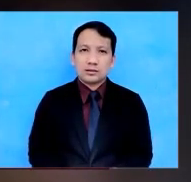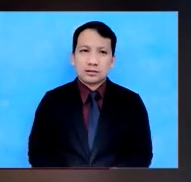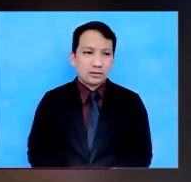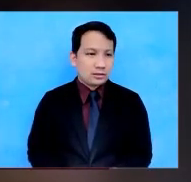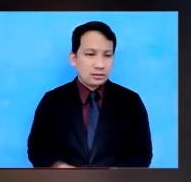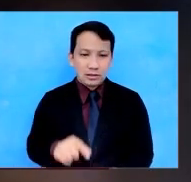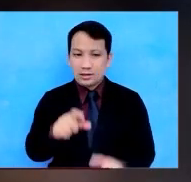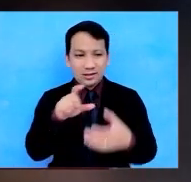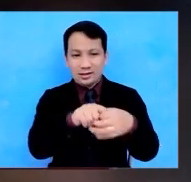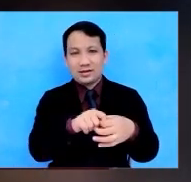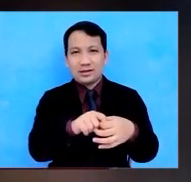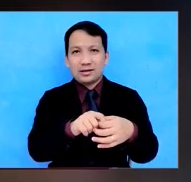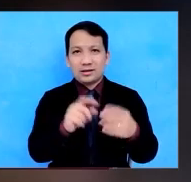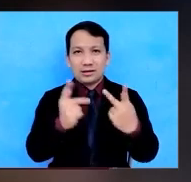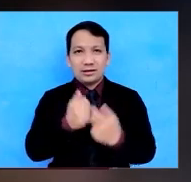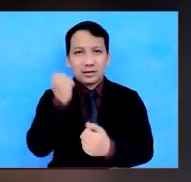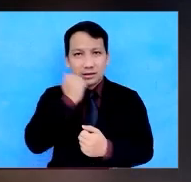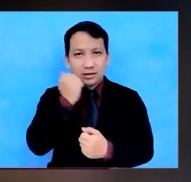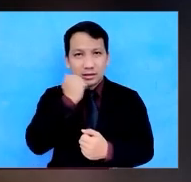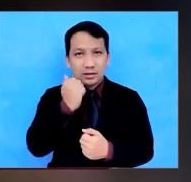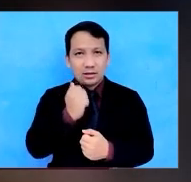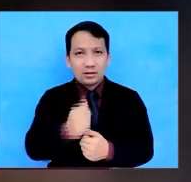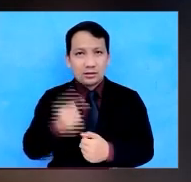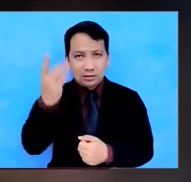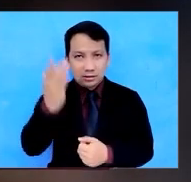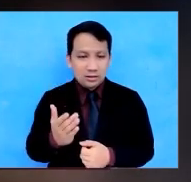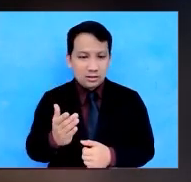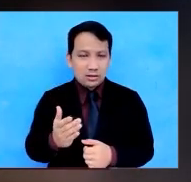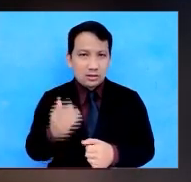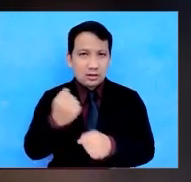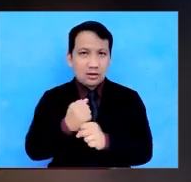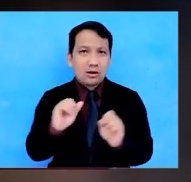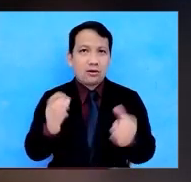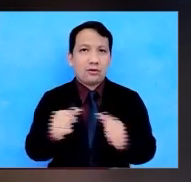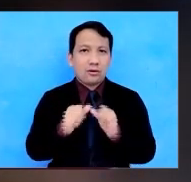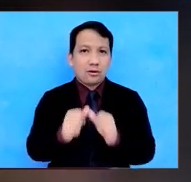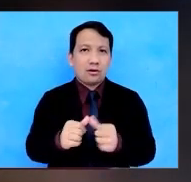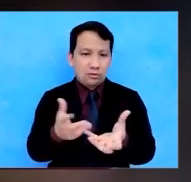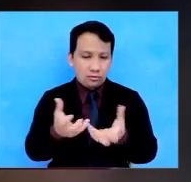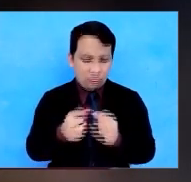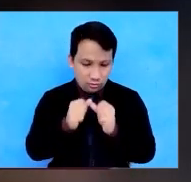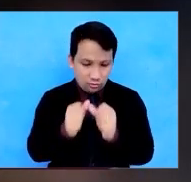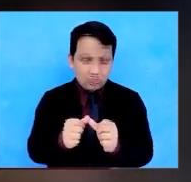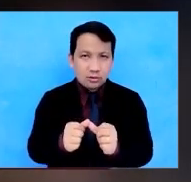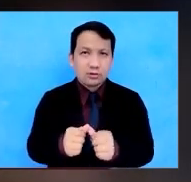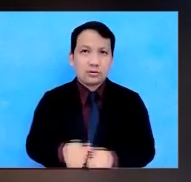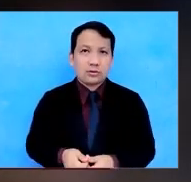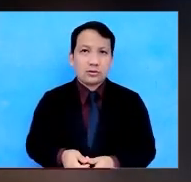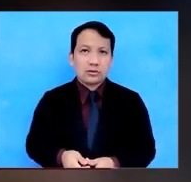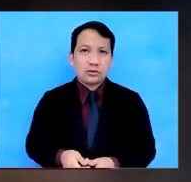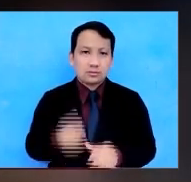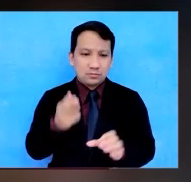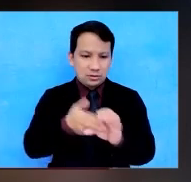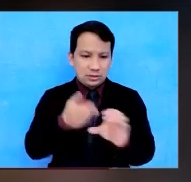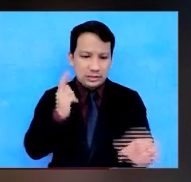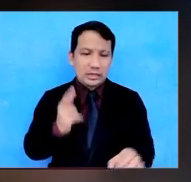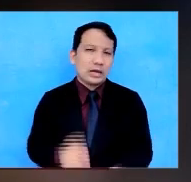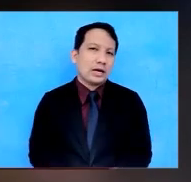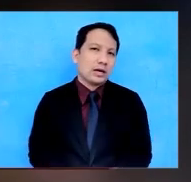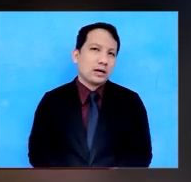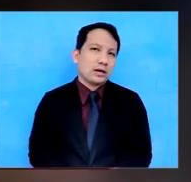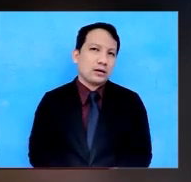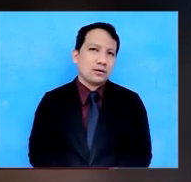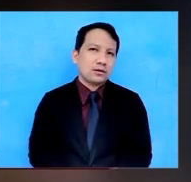ito. Araw-araw po na ginawa ng Diyos, wala po akong gustong gawin kung hindi mag-resign. Wala po,